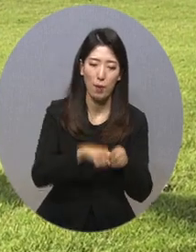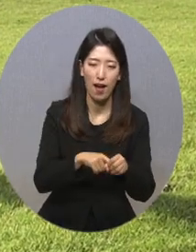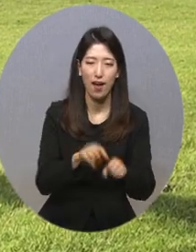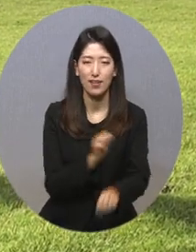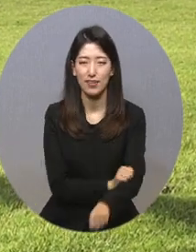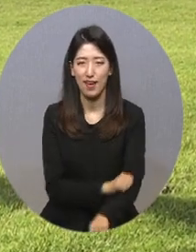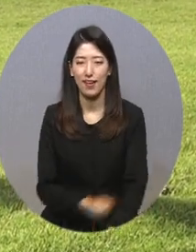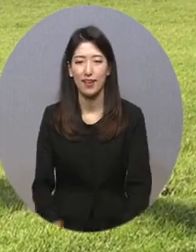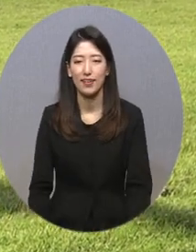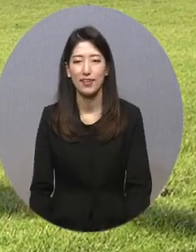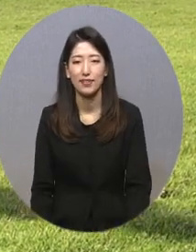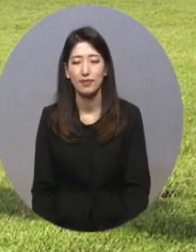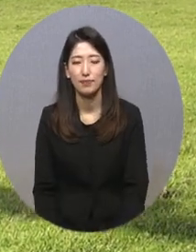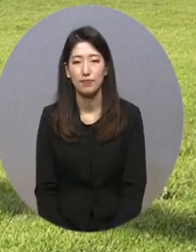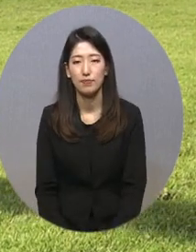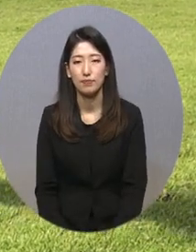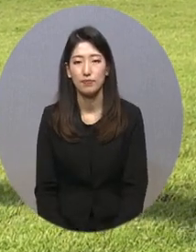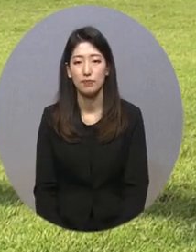길. 아,